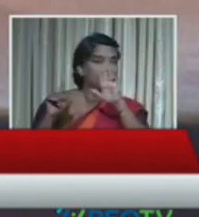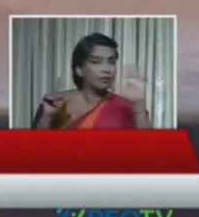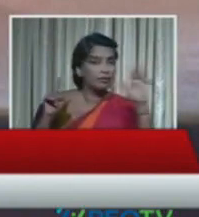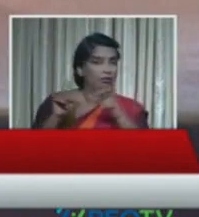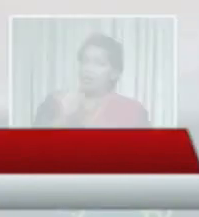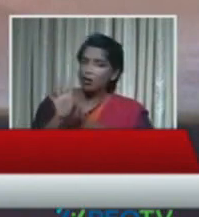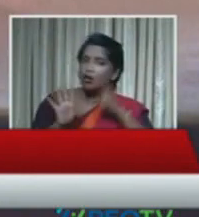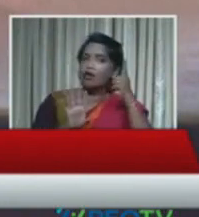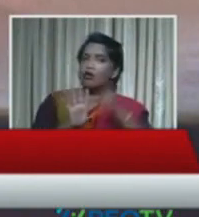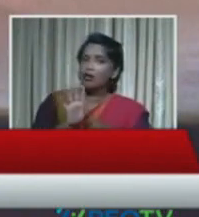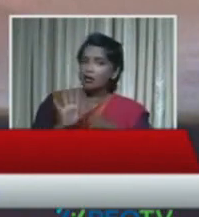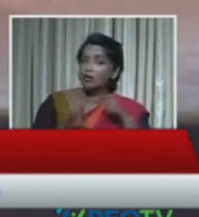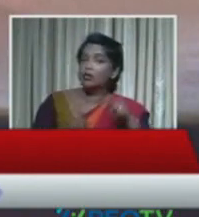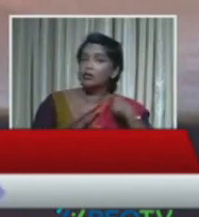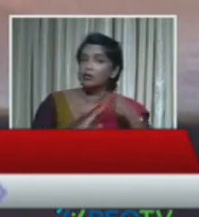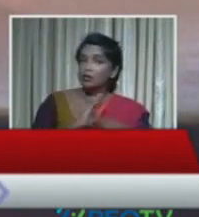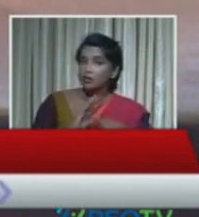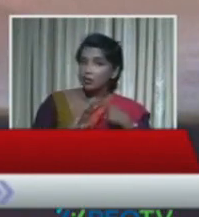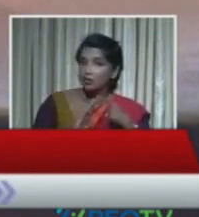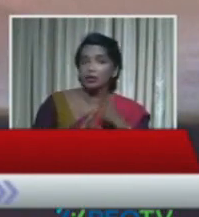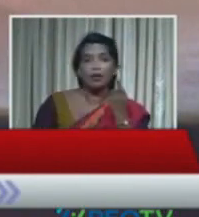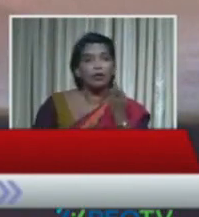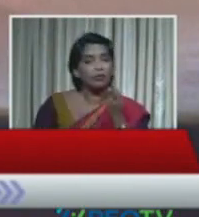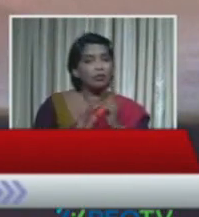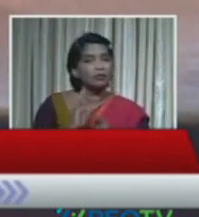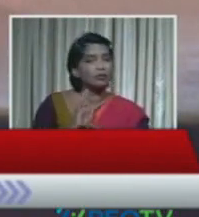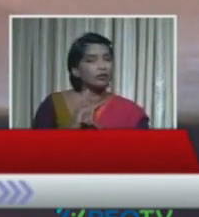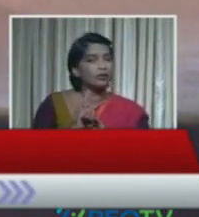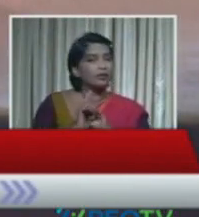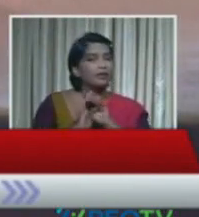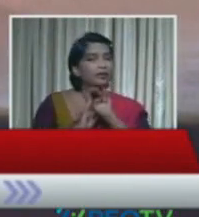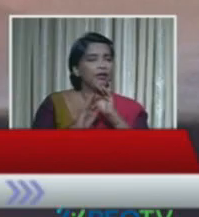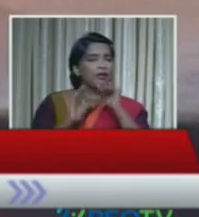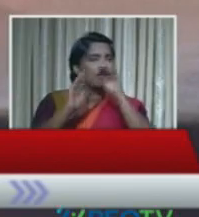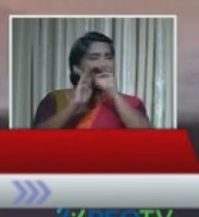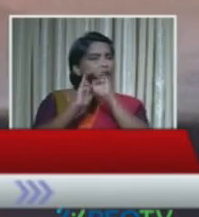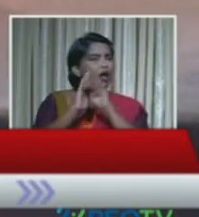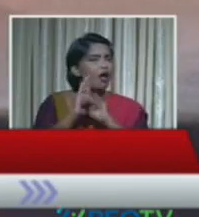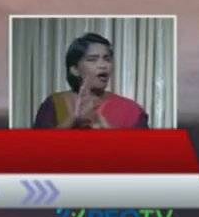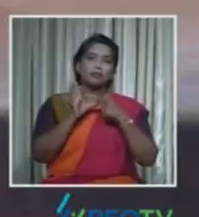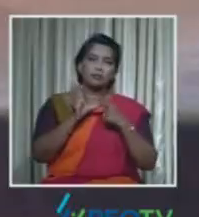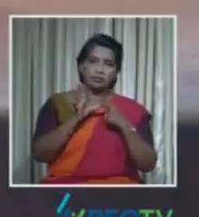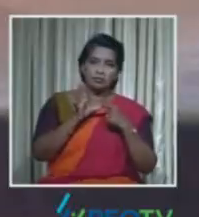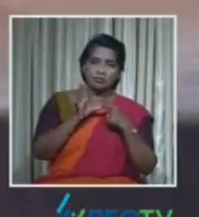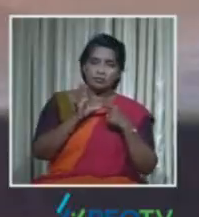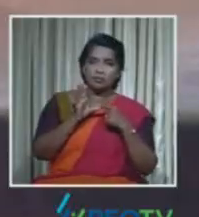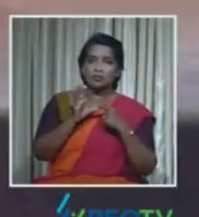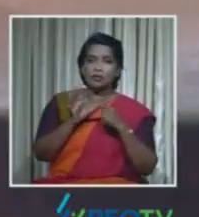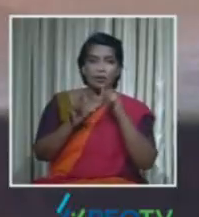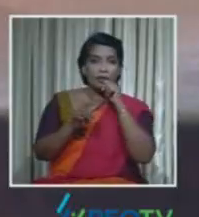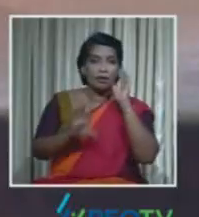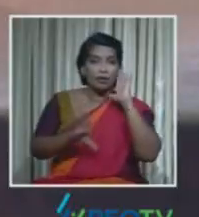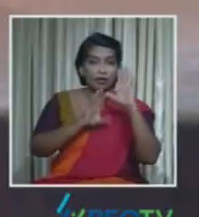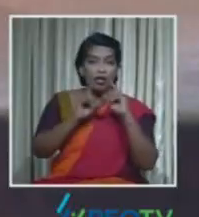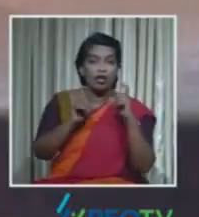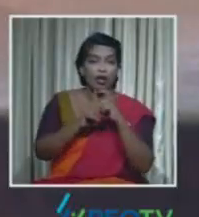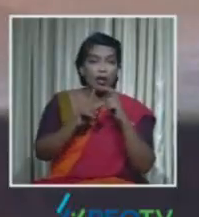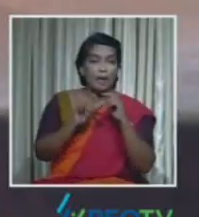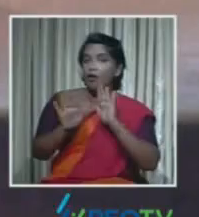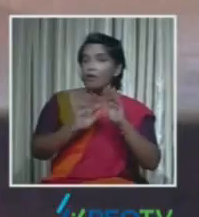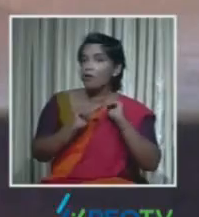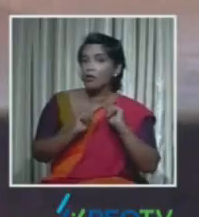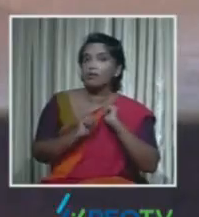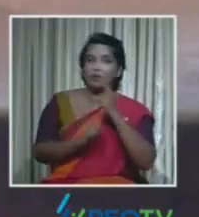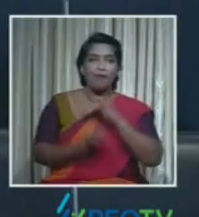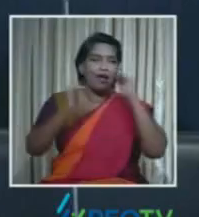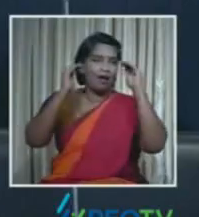හැම අවුරුද්දෙම මේ රටේ ආර්ථික වර්ධන වේගය එන්න එන්නම අඩු කරේ කොහොමද නිරසංචිත ඩොලර් බිලියන 8 ඉඳලා අඩු කරේ කොහොමද